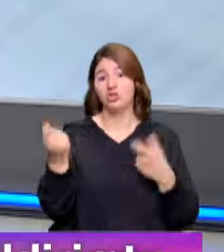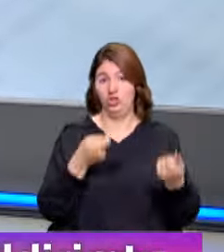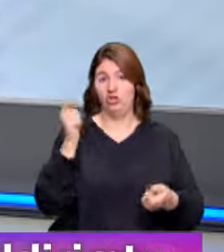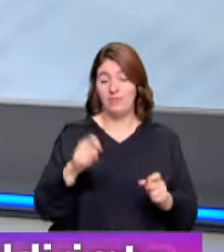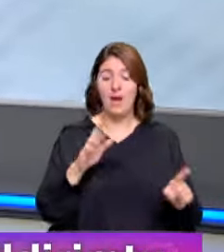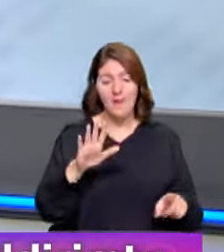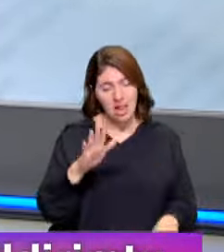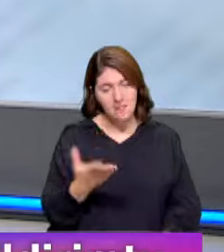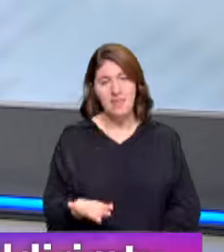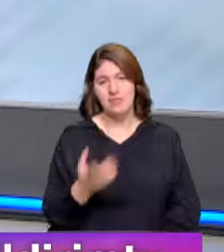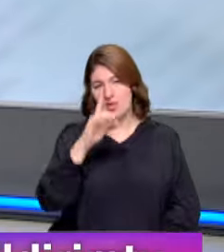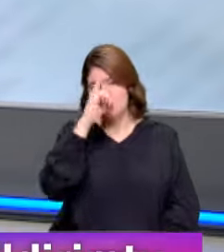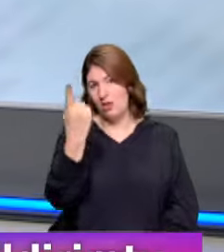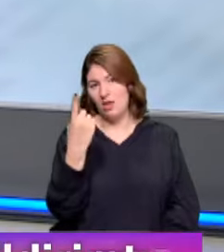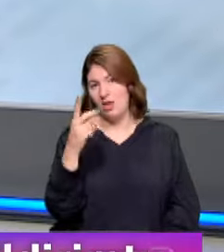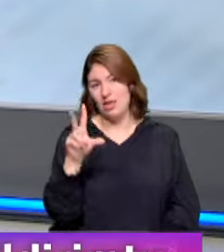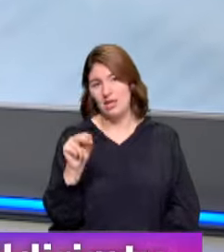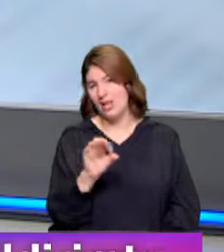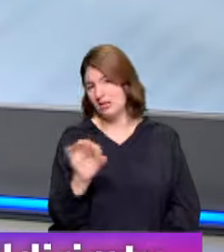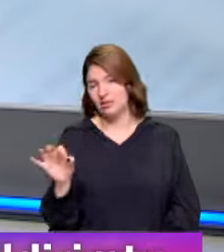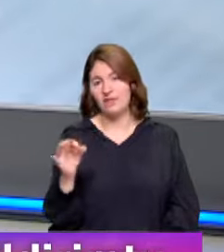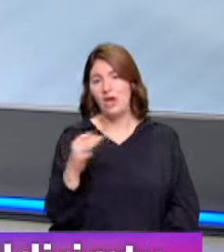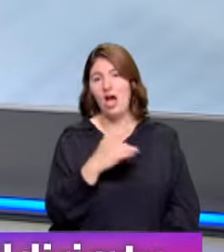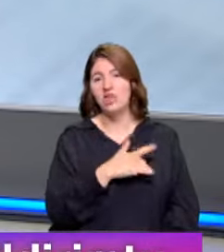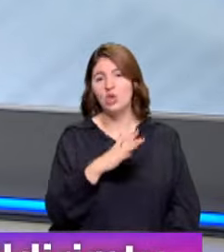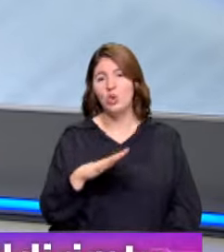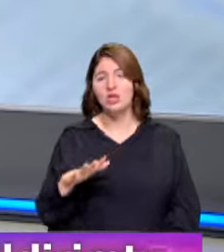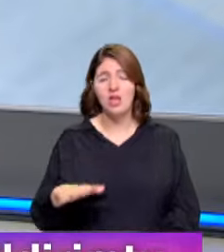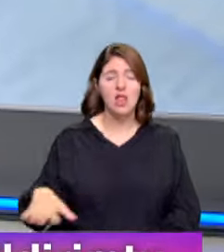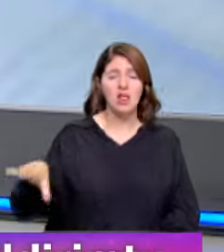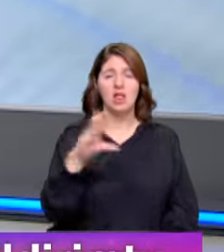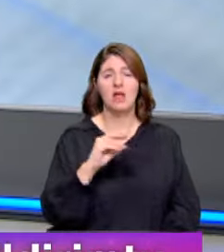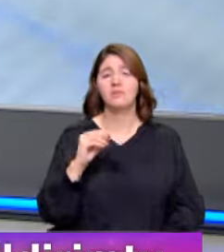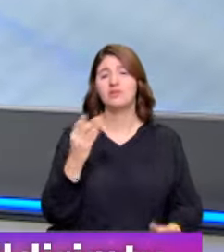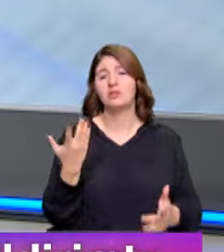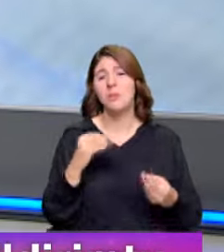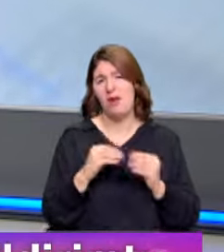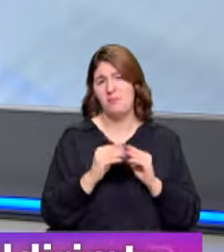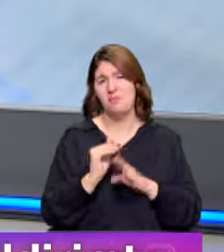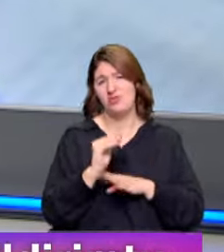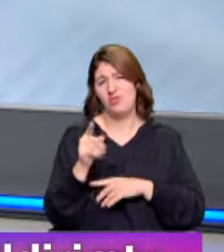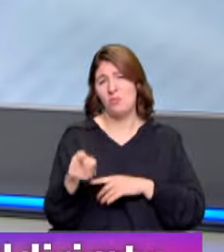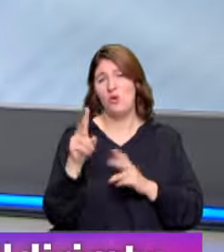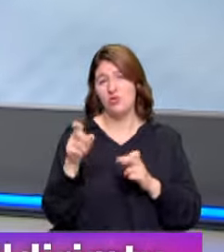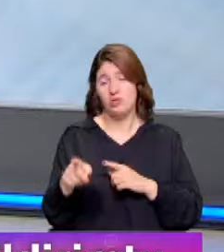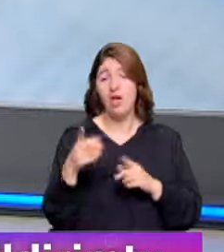yaptı. Ama elbette ki tek başına yetersiz ve Anadolu'nun dört bir yanında barınma problemi yaşanıyor. Bu